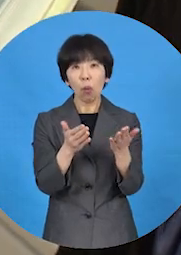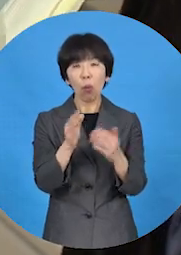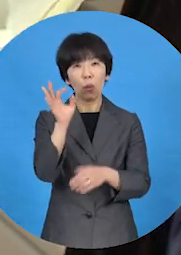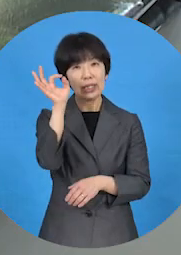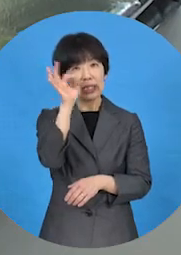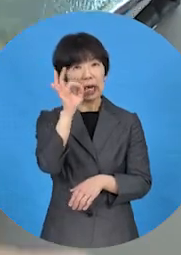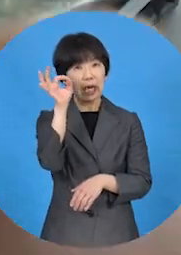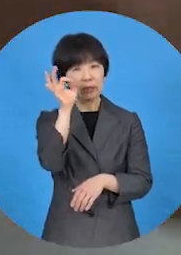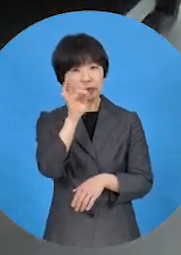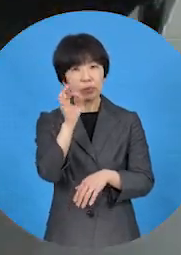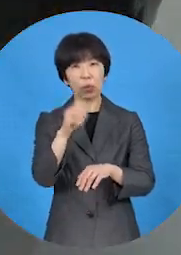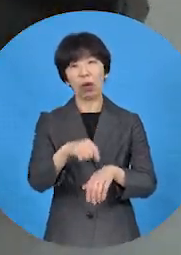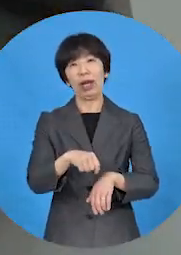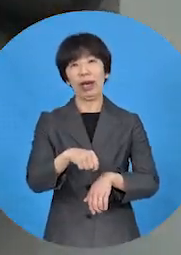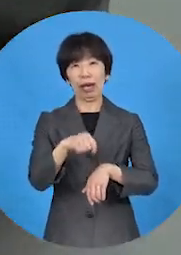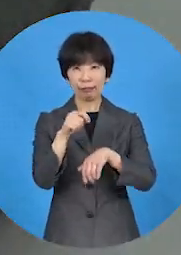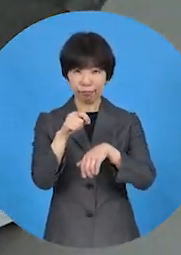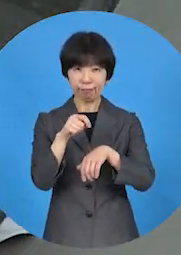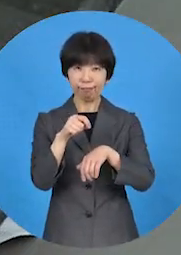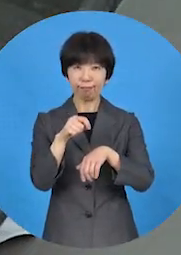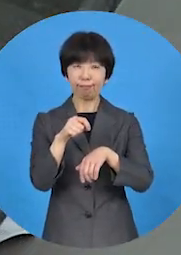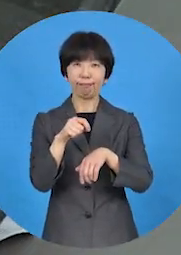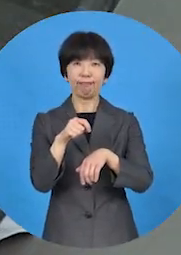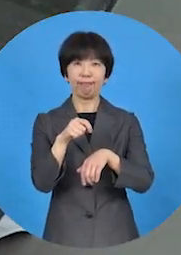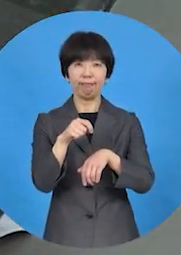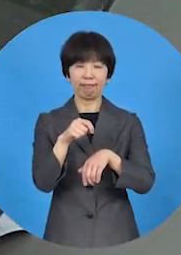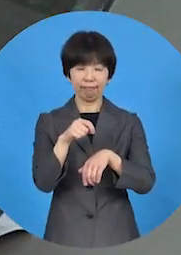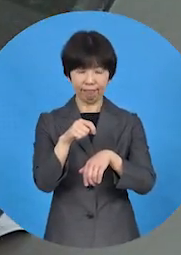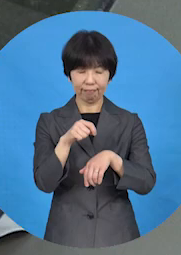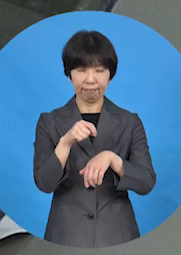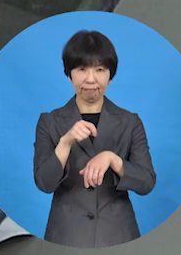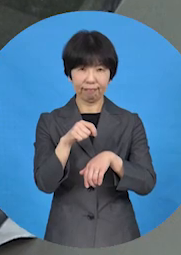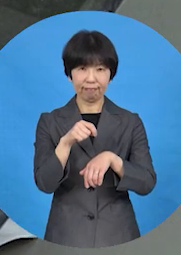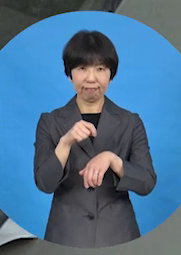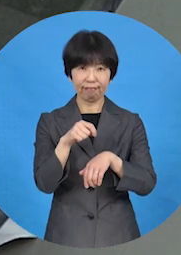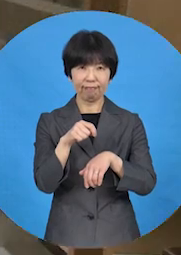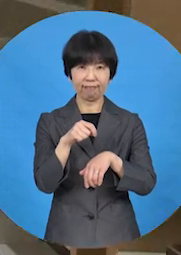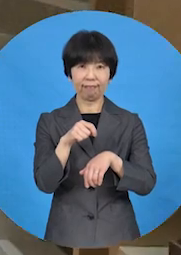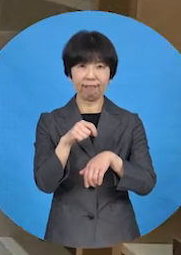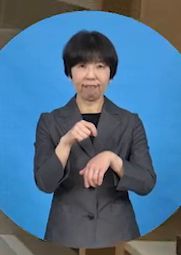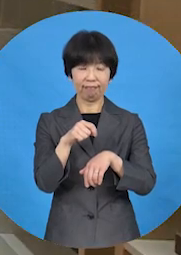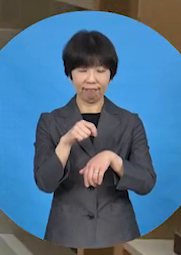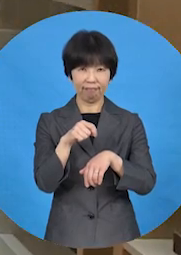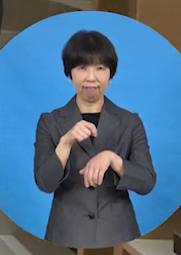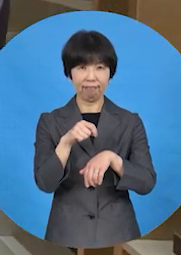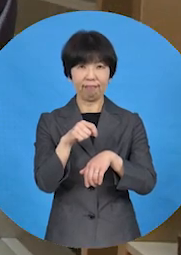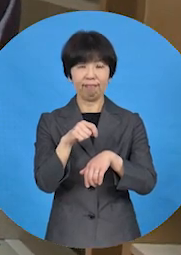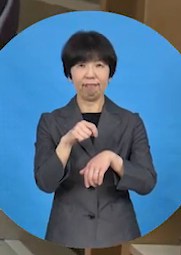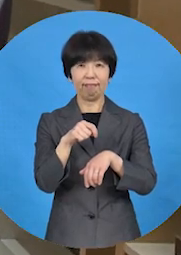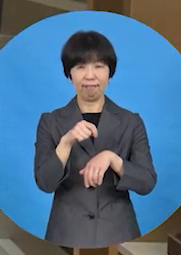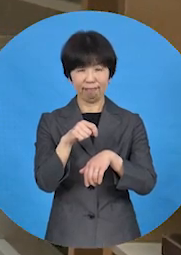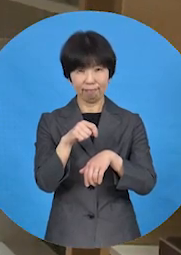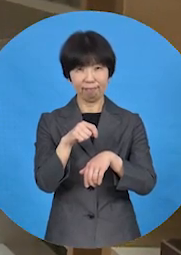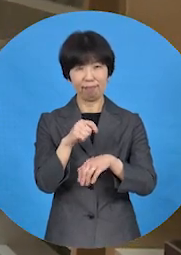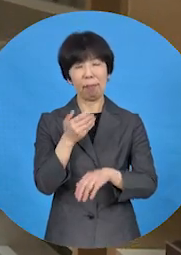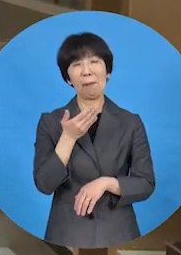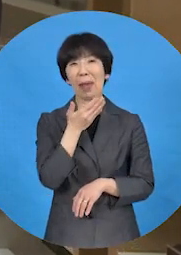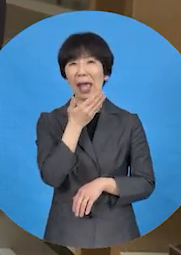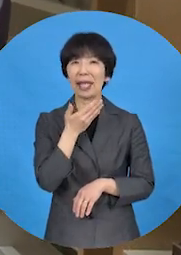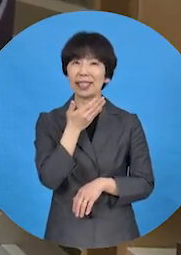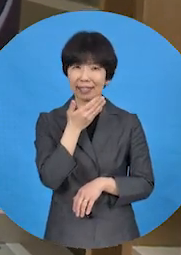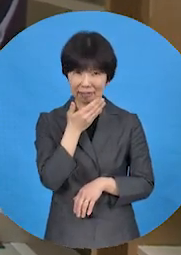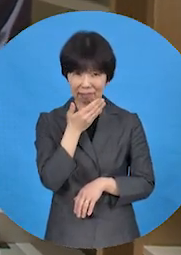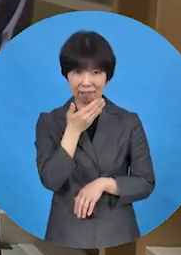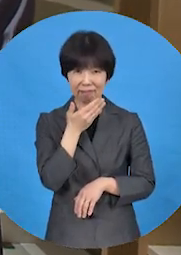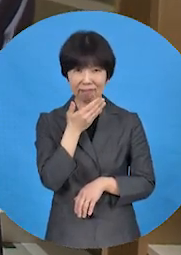い、このデータ処理によってですね、こういった自動貸し出しや受け取りの機能が、はい、付加されているというもので